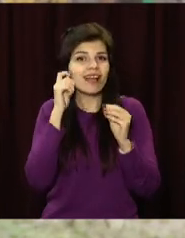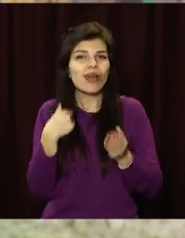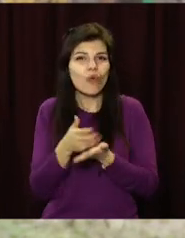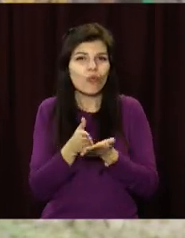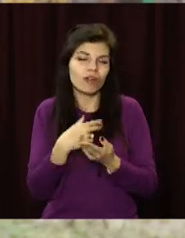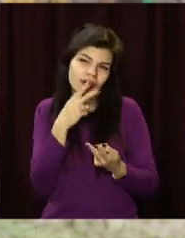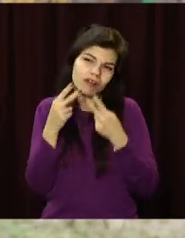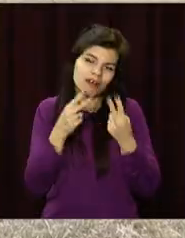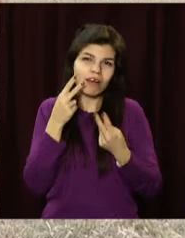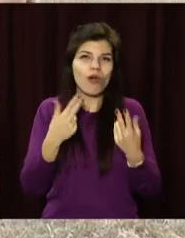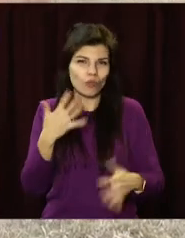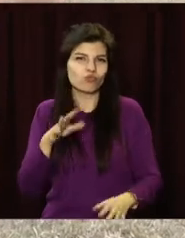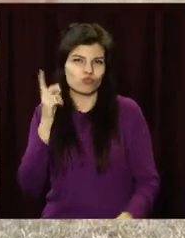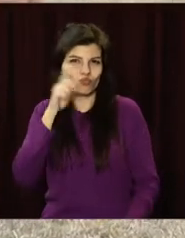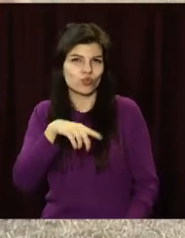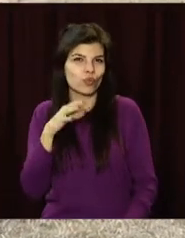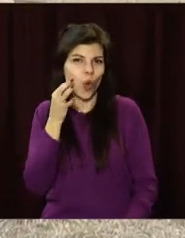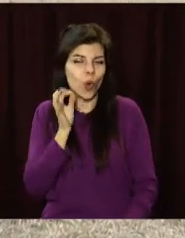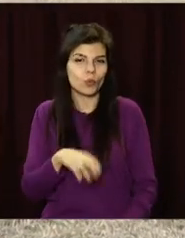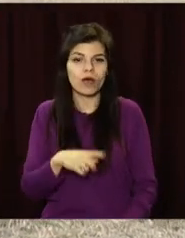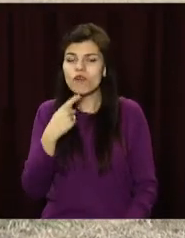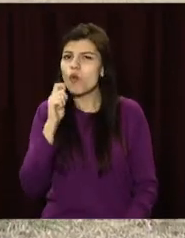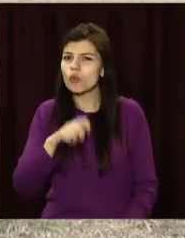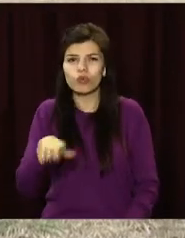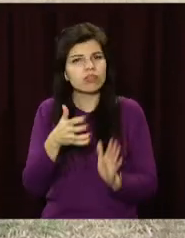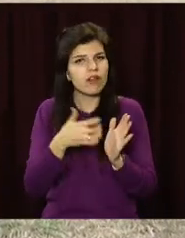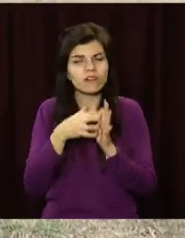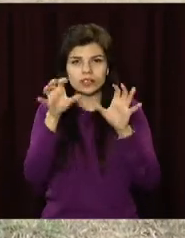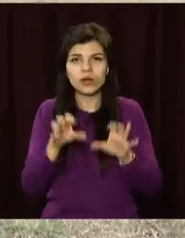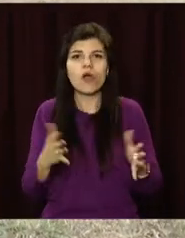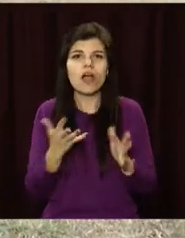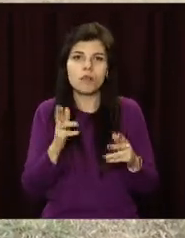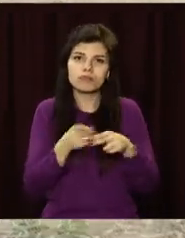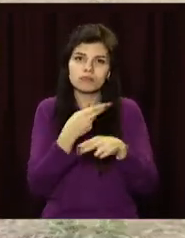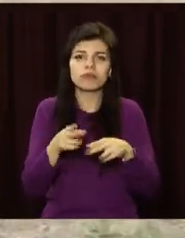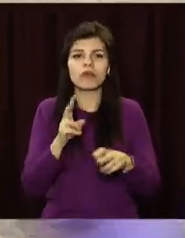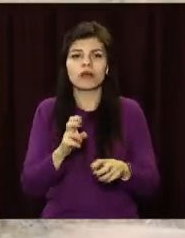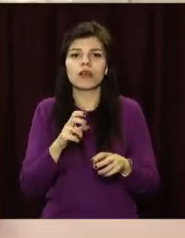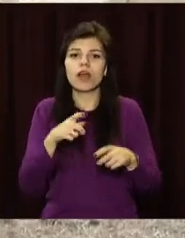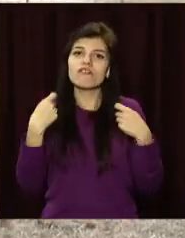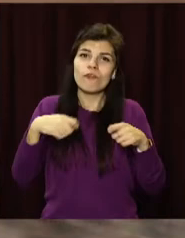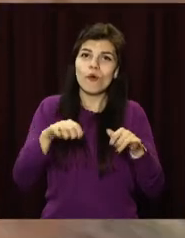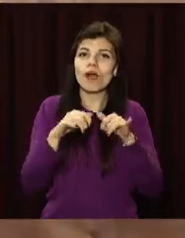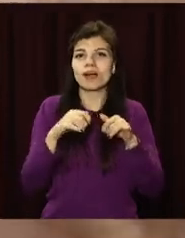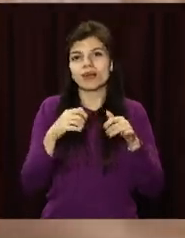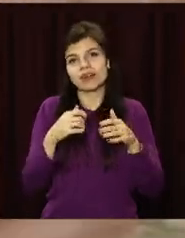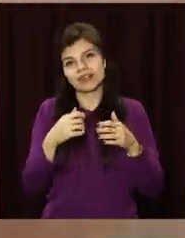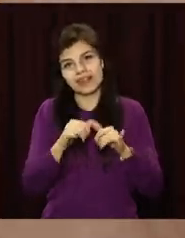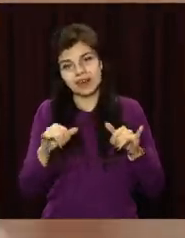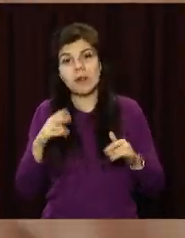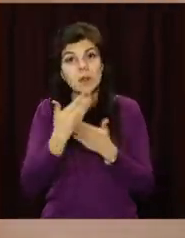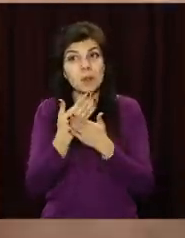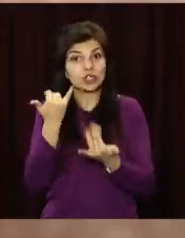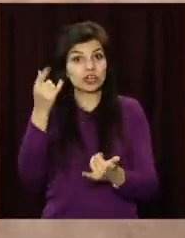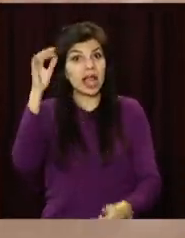якесь видіння з'явилося. Говорить, Україні не вистачає закону, який би регулював розмноження та продаж тварин. Наприклад, як в Германії,